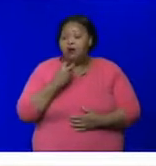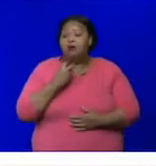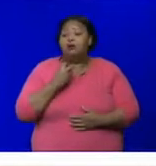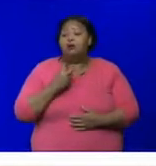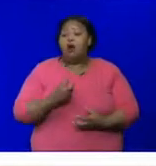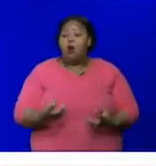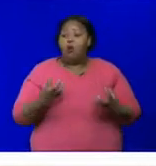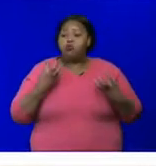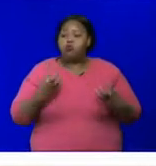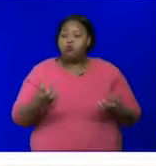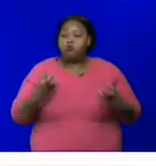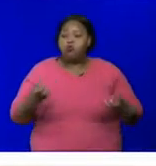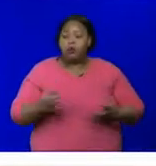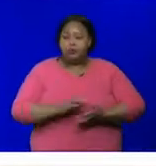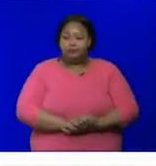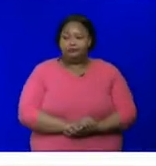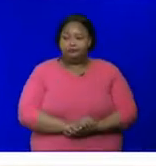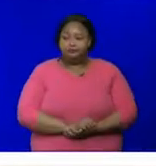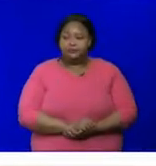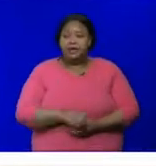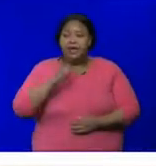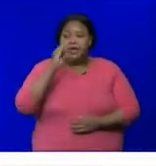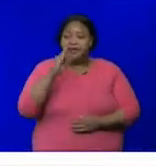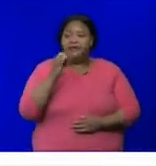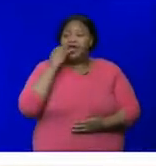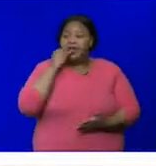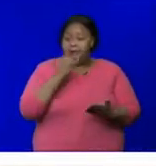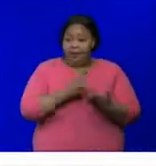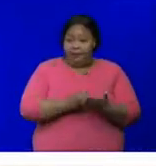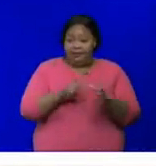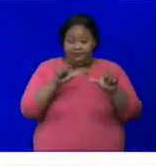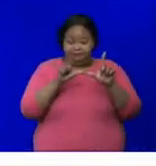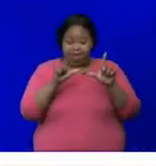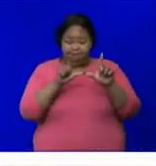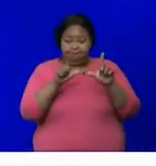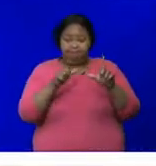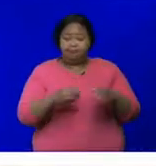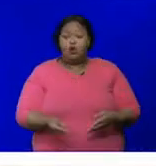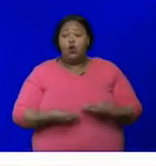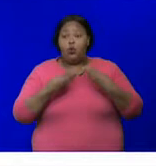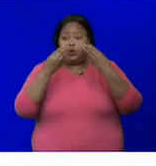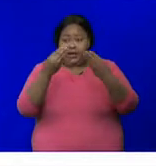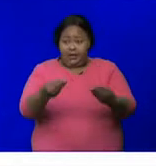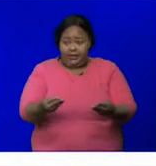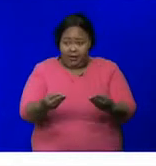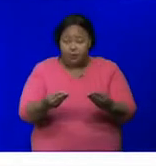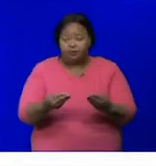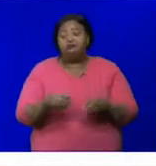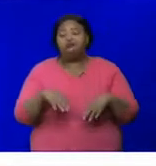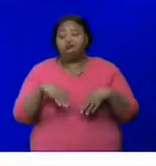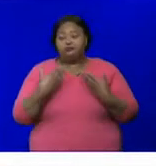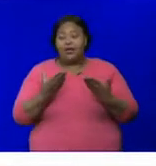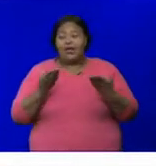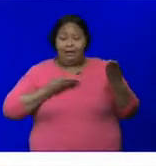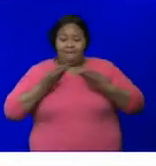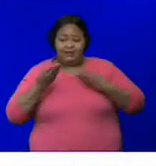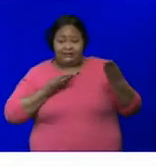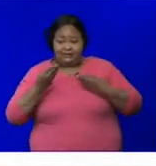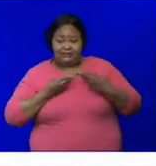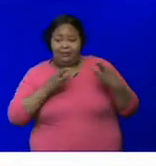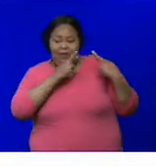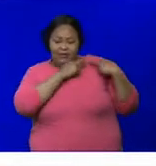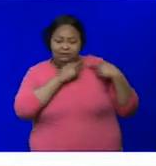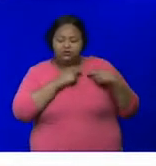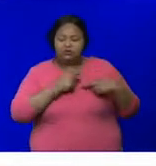unikwele prospecting license kusuke kusho ukuthi utawuhamba ke uyo explore kokuthi vele lendvo lothi ufuna kuyenda ikhona